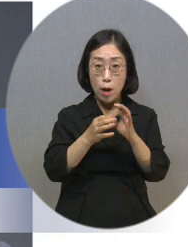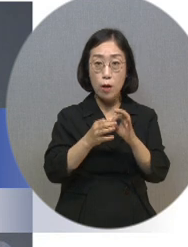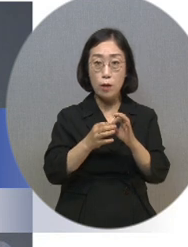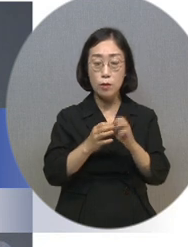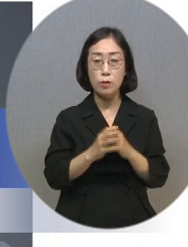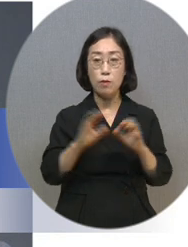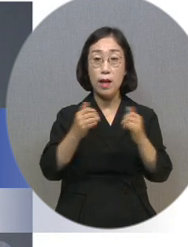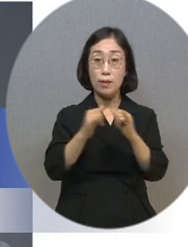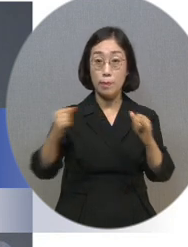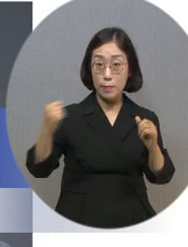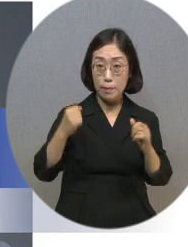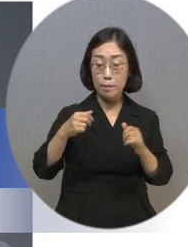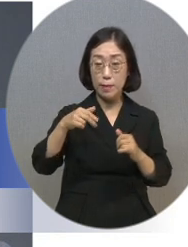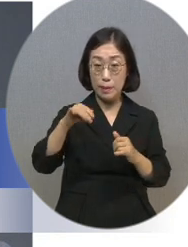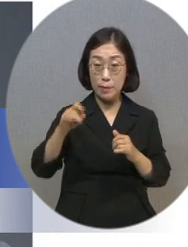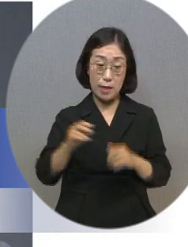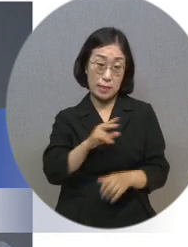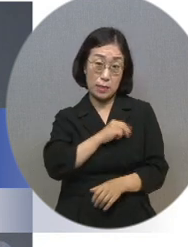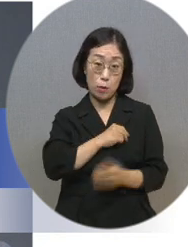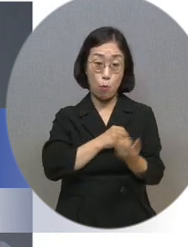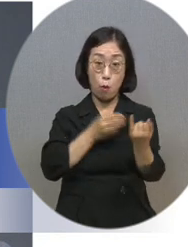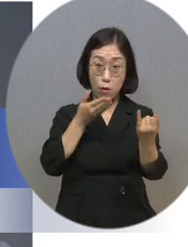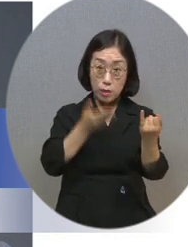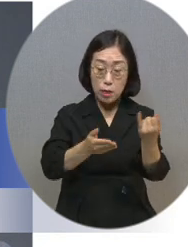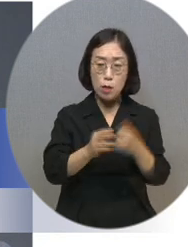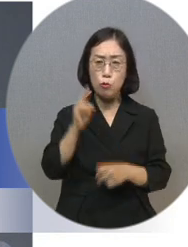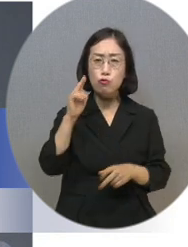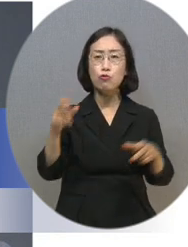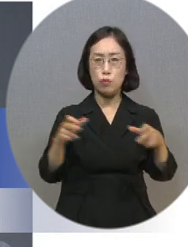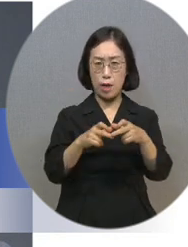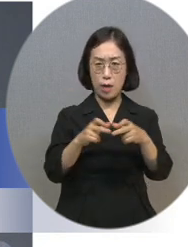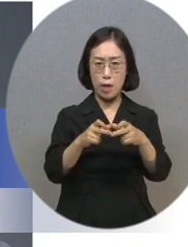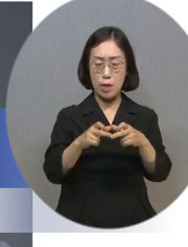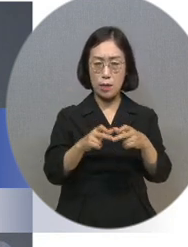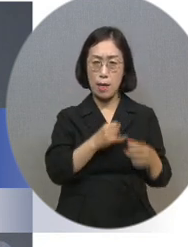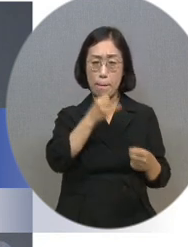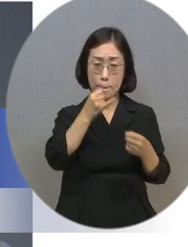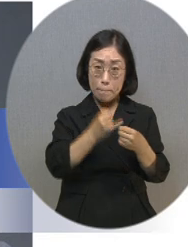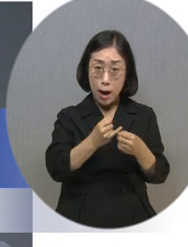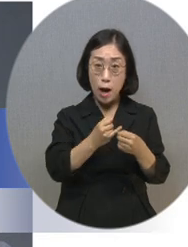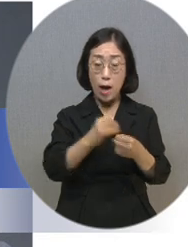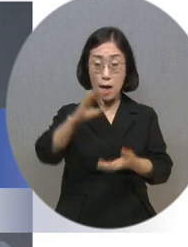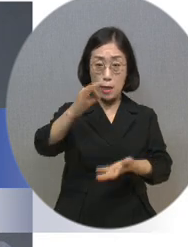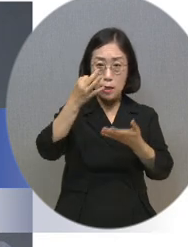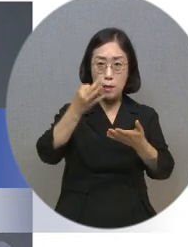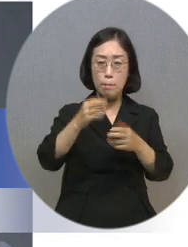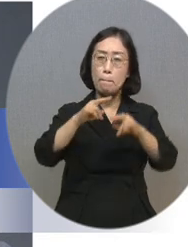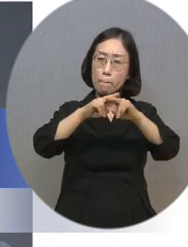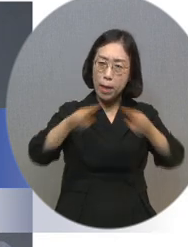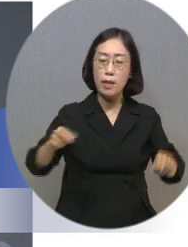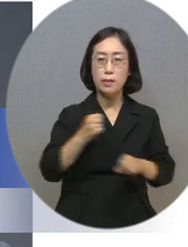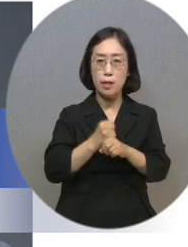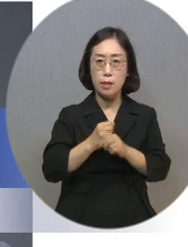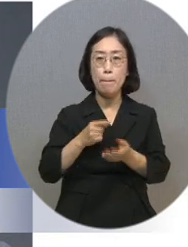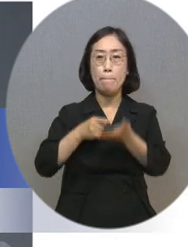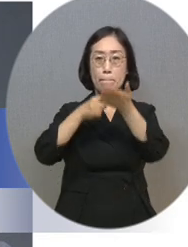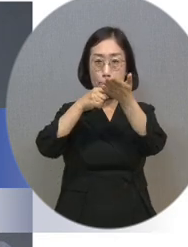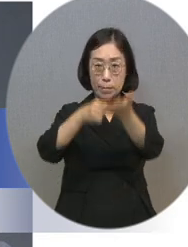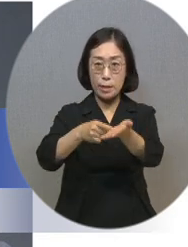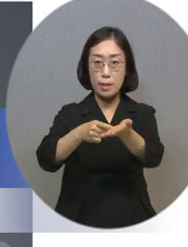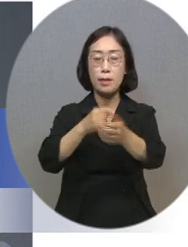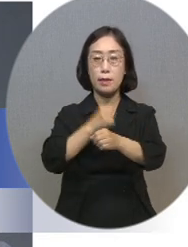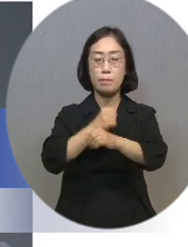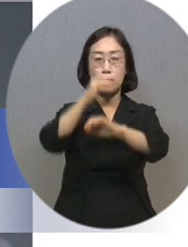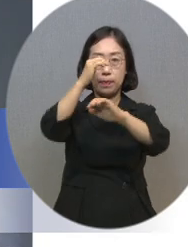국민의 임 김혜지 의원이 중증장애인에 대한 최저 임금 재외 조항을 제하는 개정안을 대표 발휘했다는